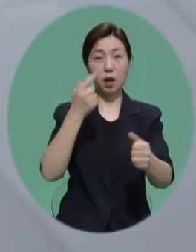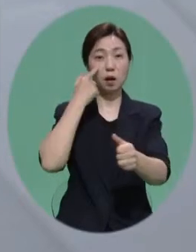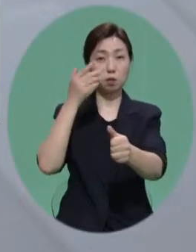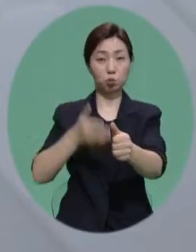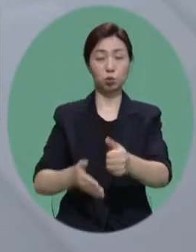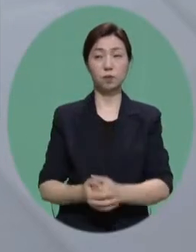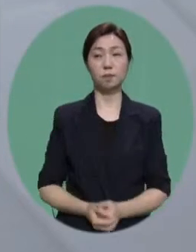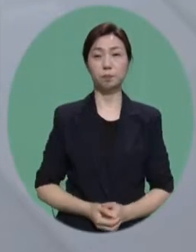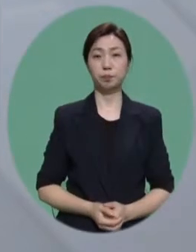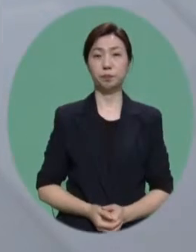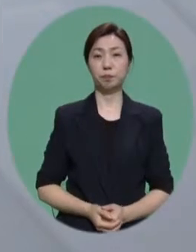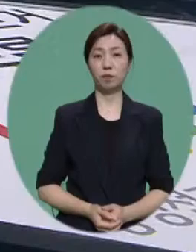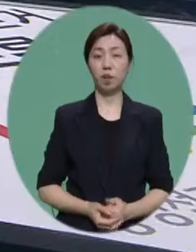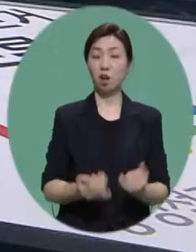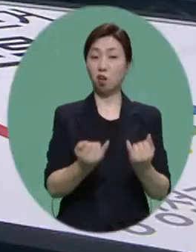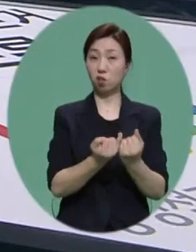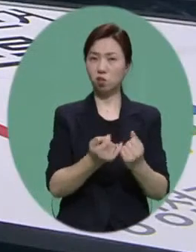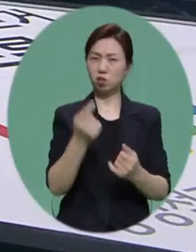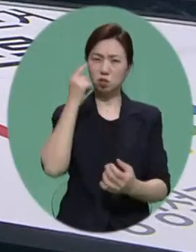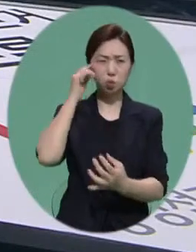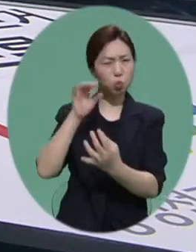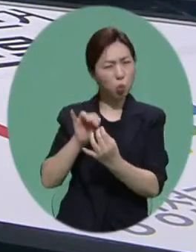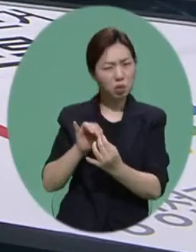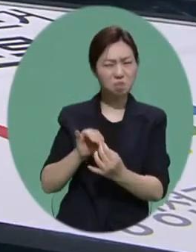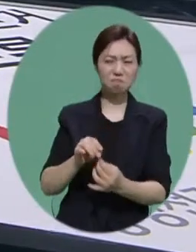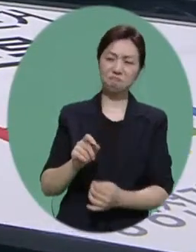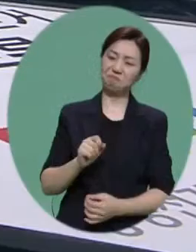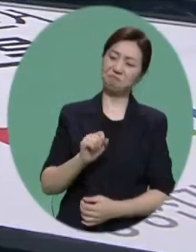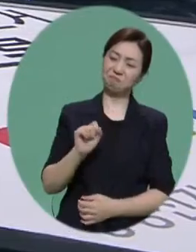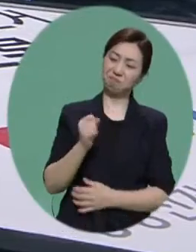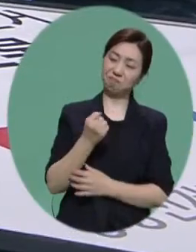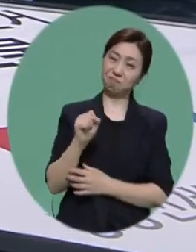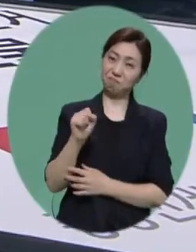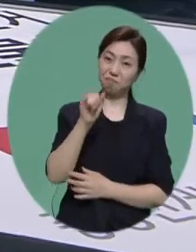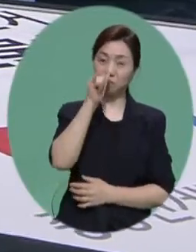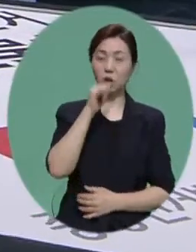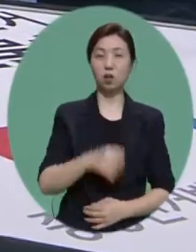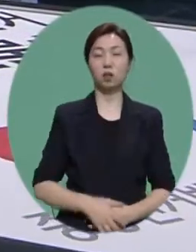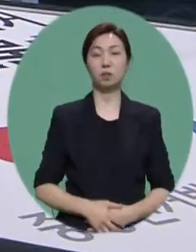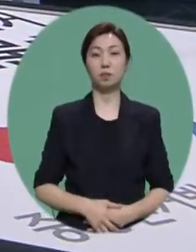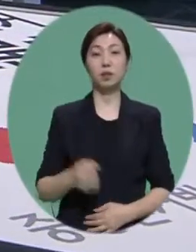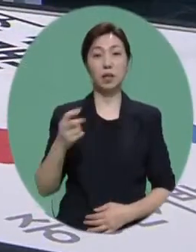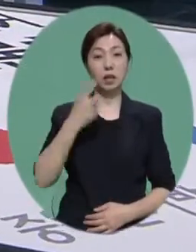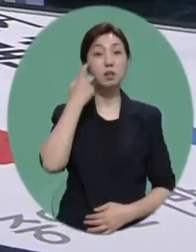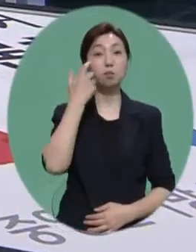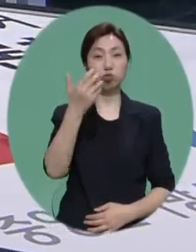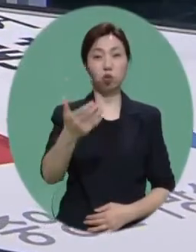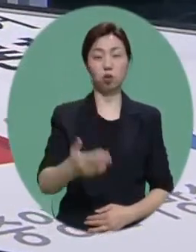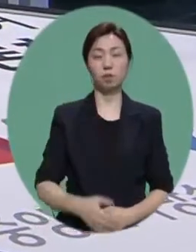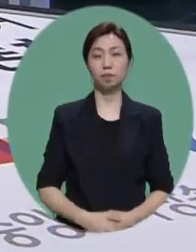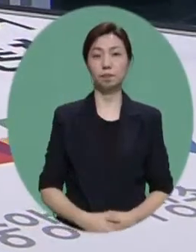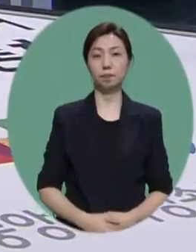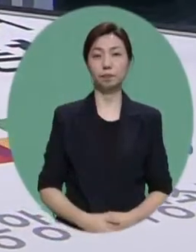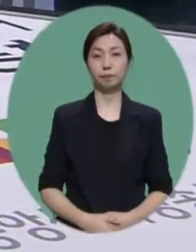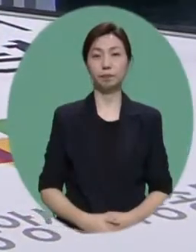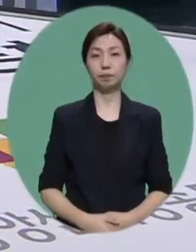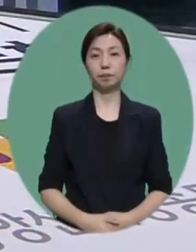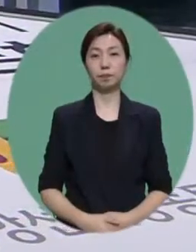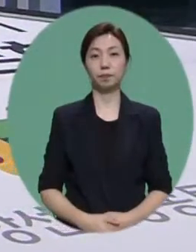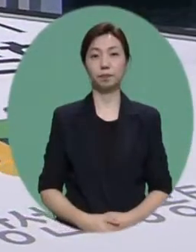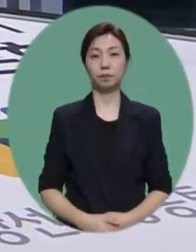그렇게 생각할 지는 의문입니다 다시 이어서 질문을 하겠습니다 예